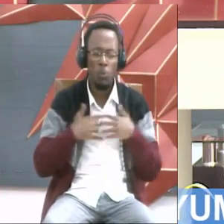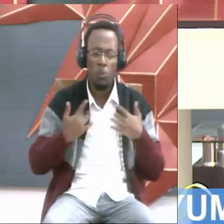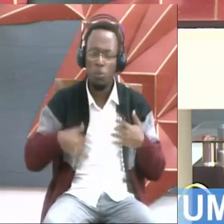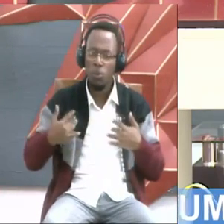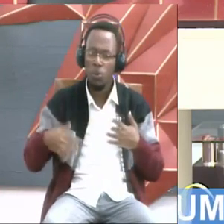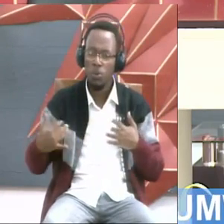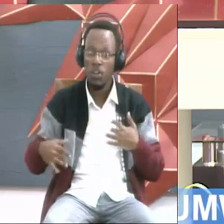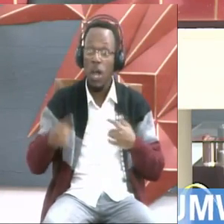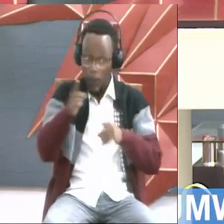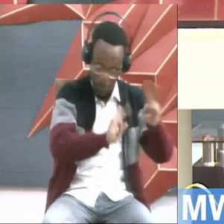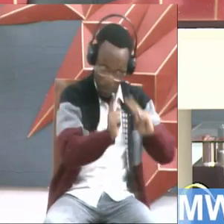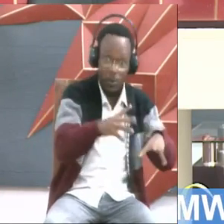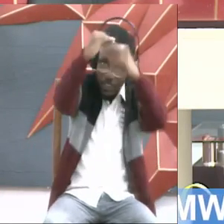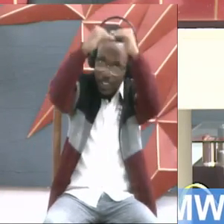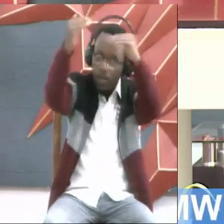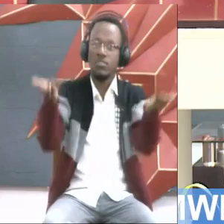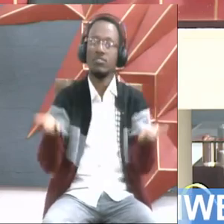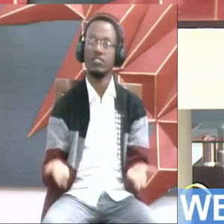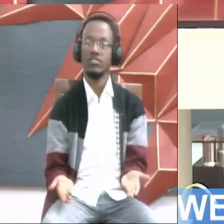bazogenda.